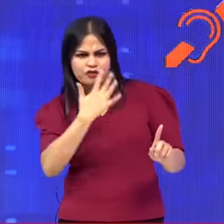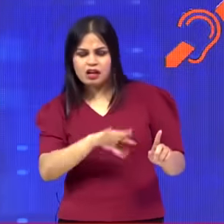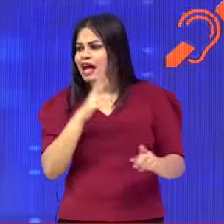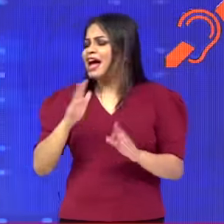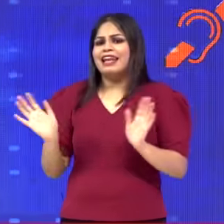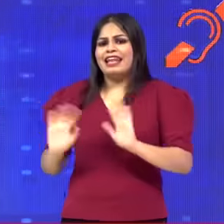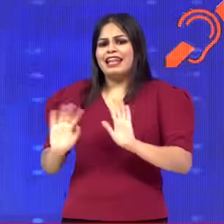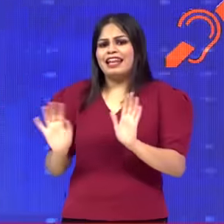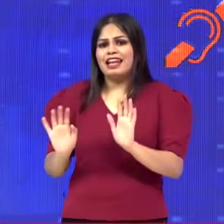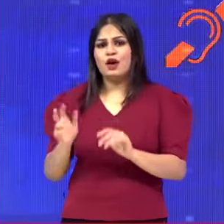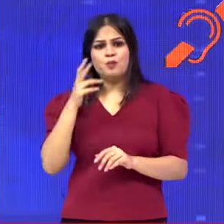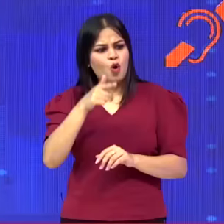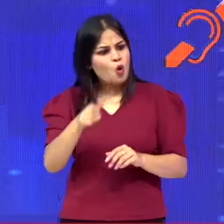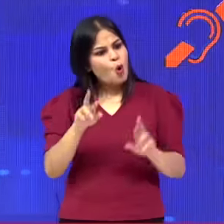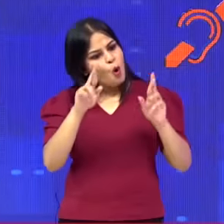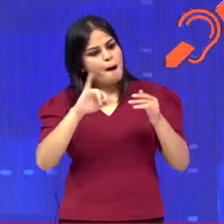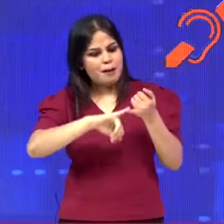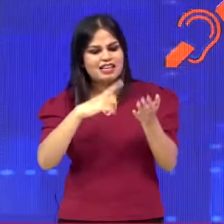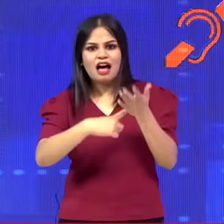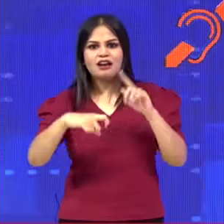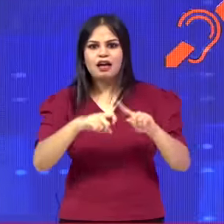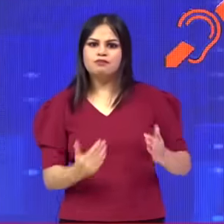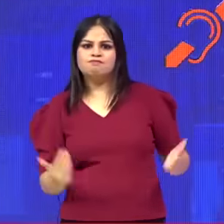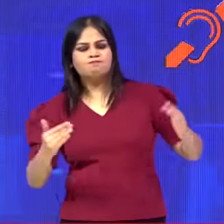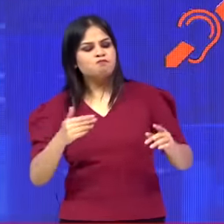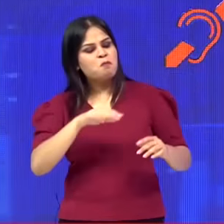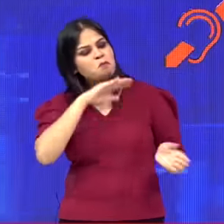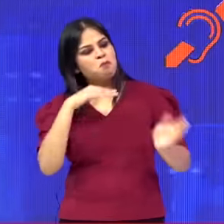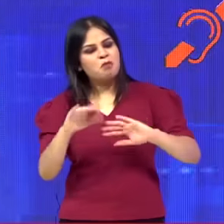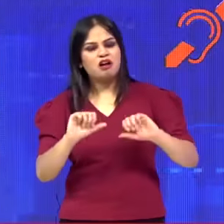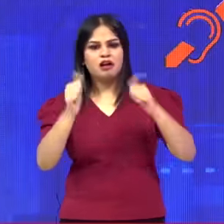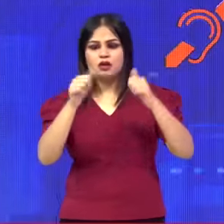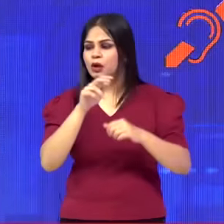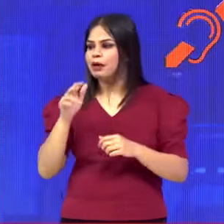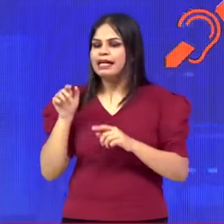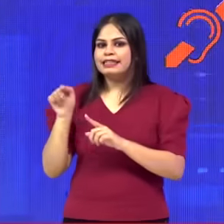अरे लोगों को लगा कि शाहरुख खान तो गए। हाँ